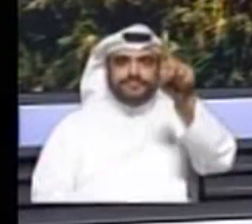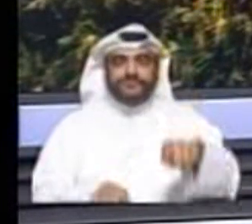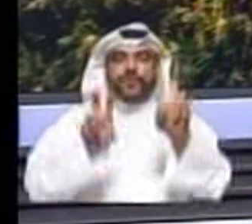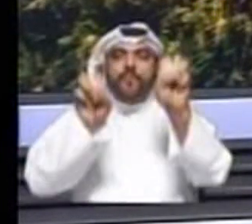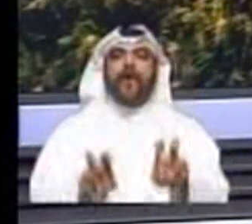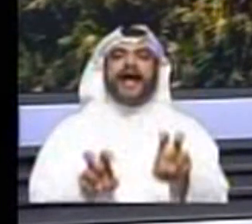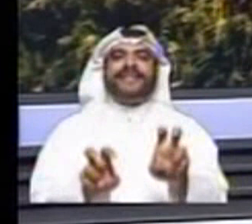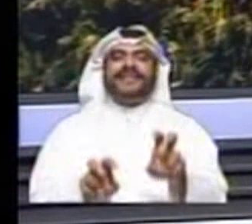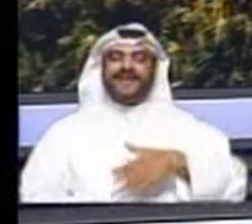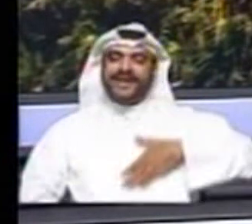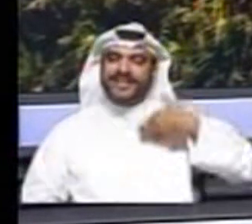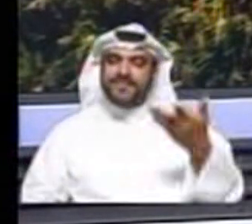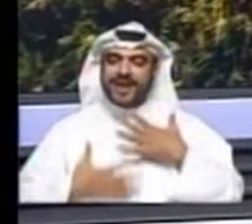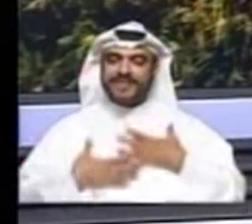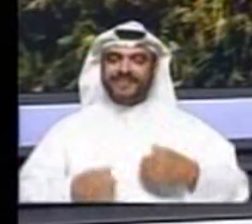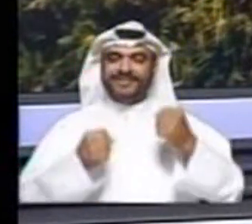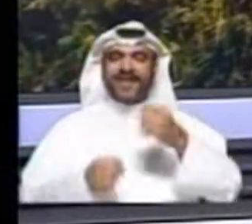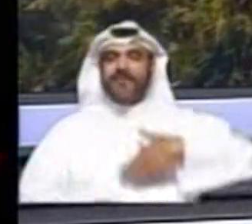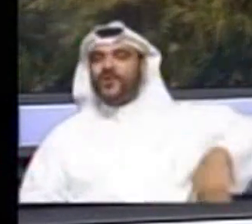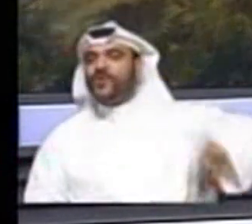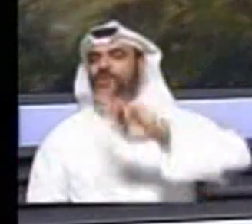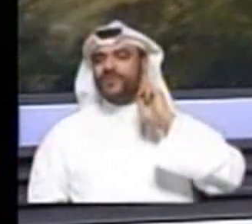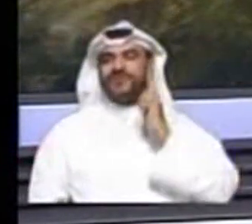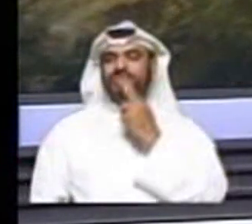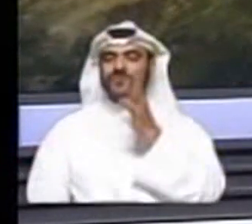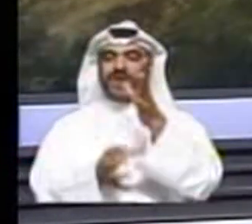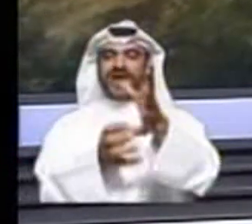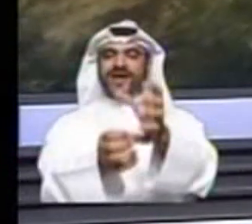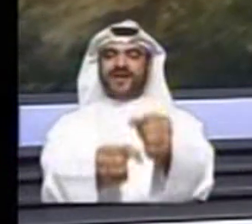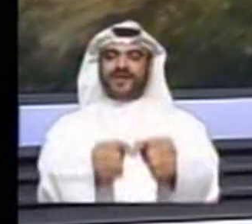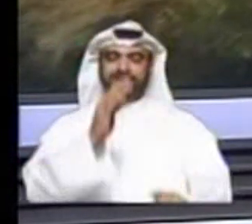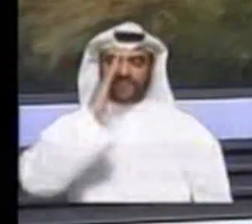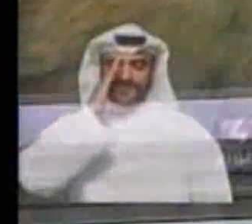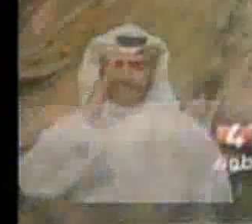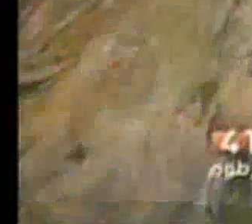نتمنى السلامة للجميع، والآن نأخذكم في جولة لدرجات الحرارة في بعض العواصم والمدن حول العالم.